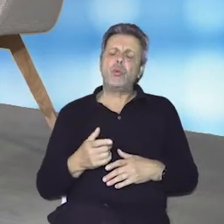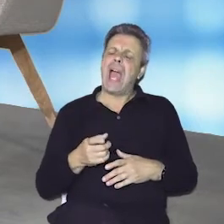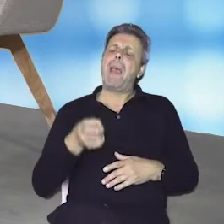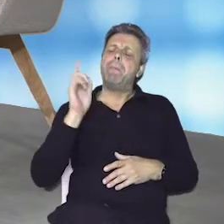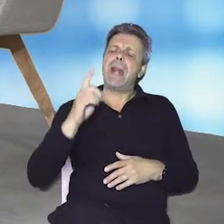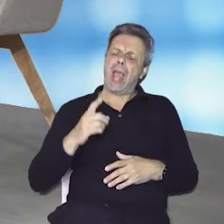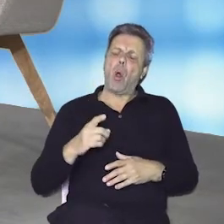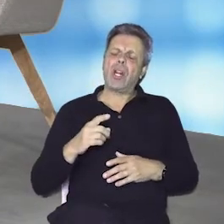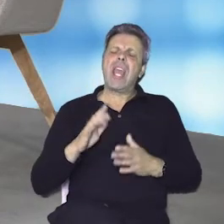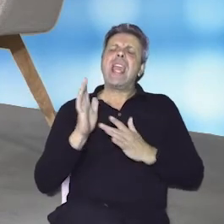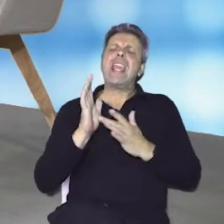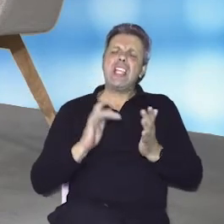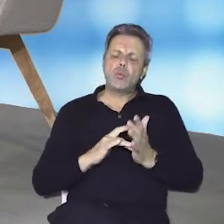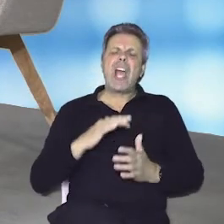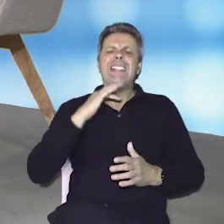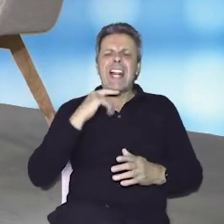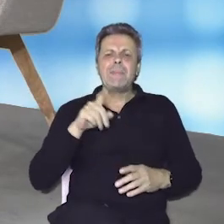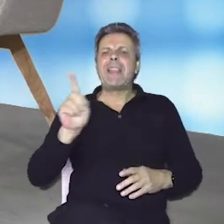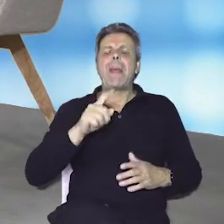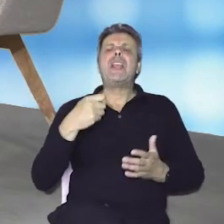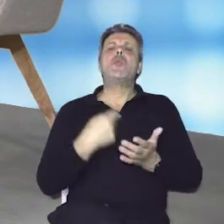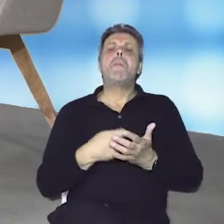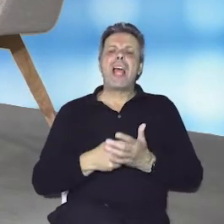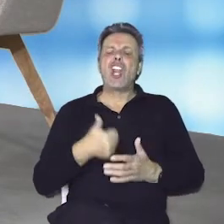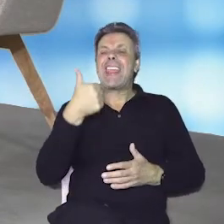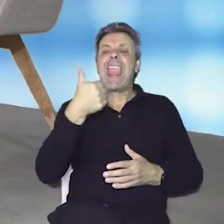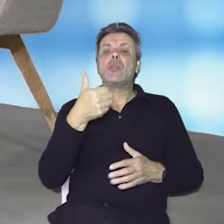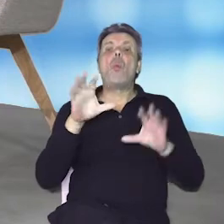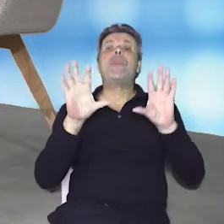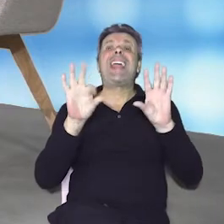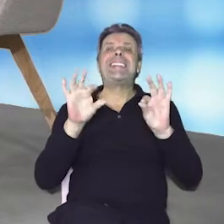gospodina Izraelcima da nisu plaćali desetinu.